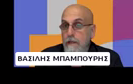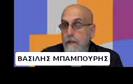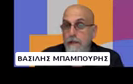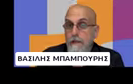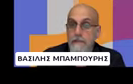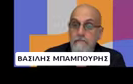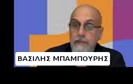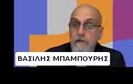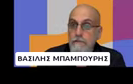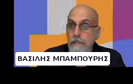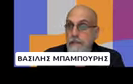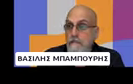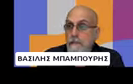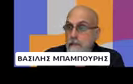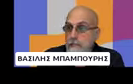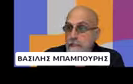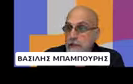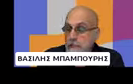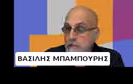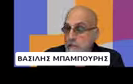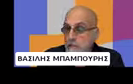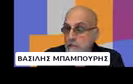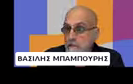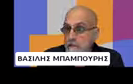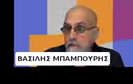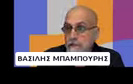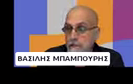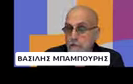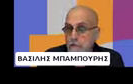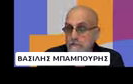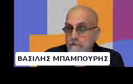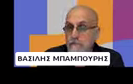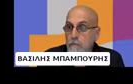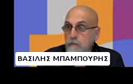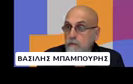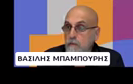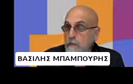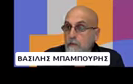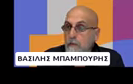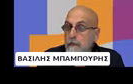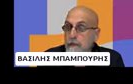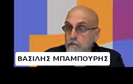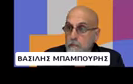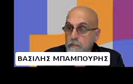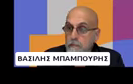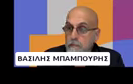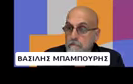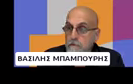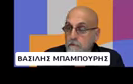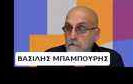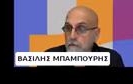Λοιπόν, η τελευταία ενότητα είναι αυτή και κατά τη διάρκεια της παρουσίασης της ενότητας αυτής από την Πόπη Ματσούκα, η